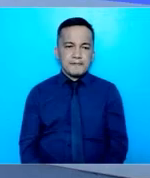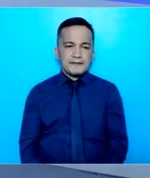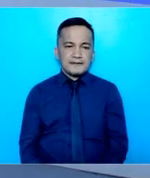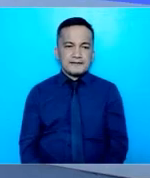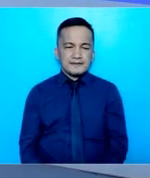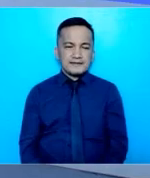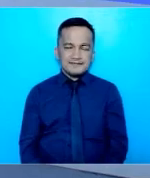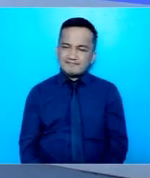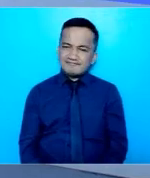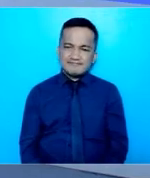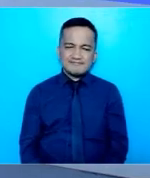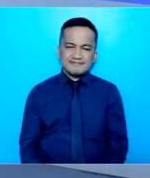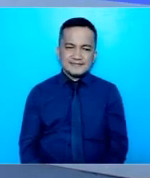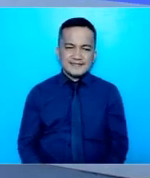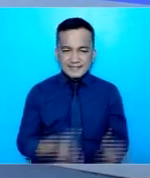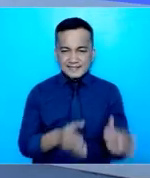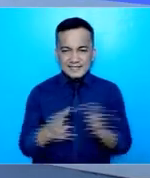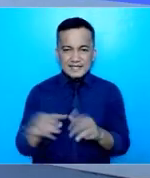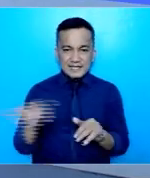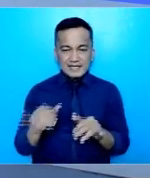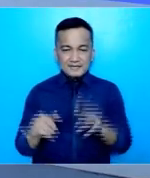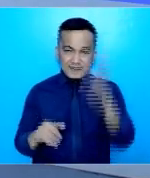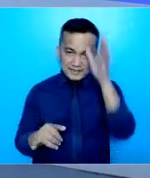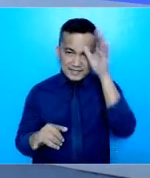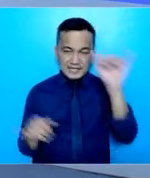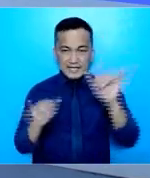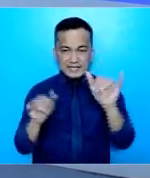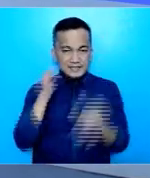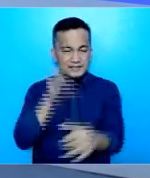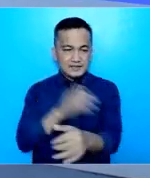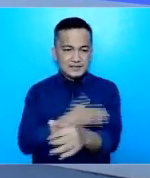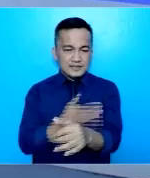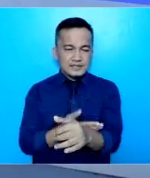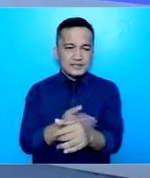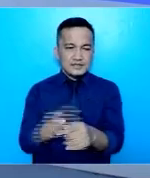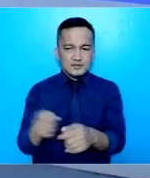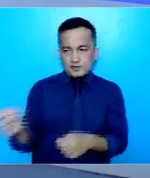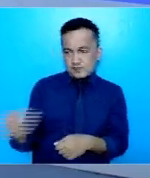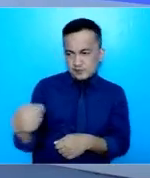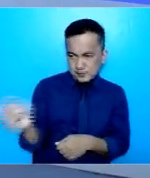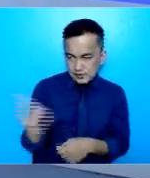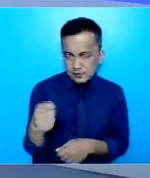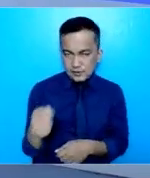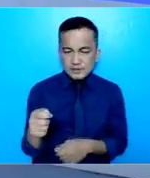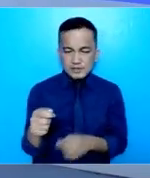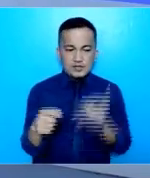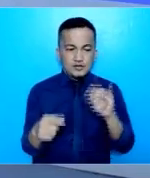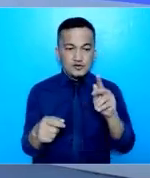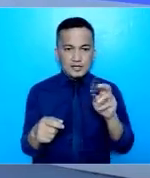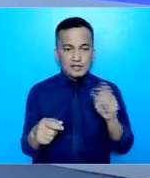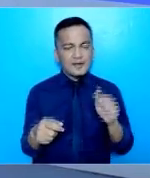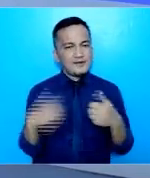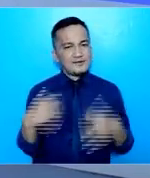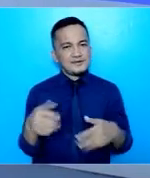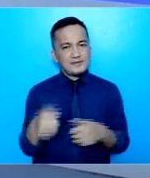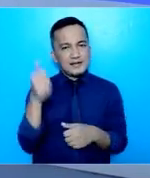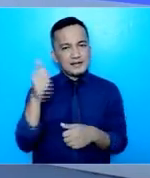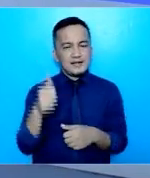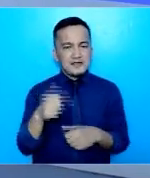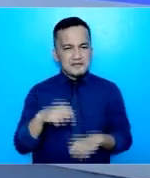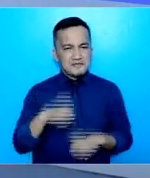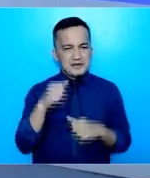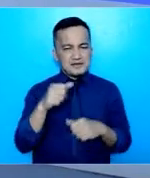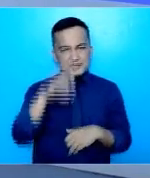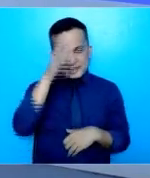By father like daughter, nagsimula nang gumawa ng pangalan sa fencing si Juliana Gomez. Kaya naman proud na proud sa kanya ang kanyang amang